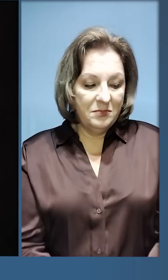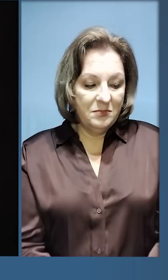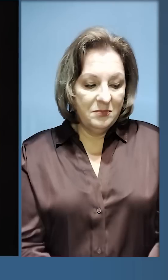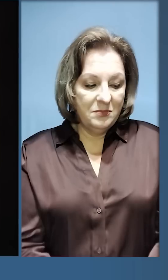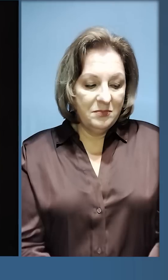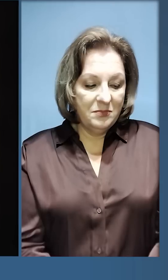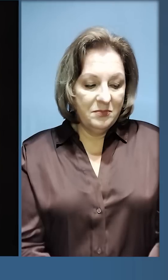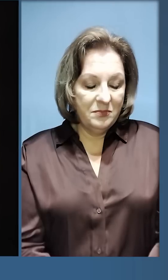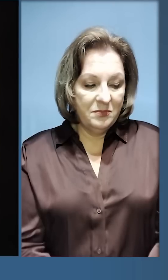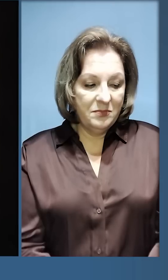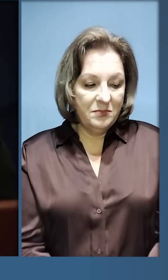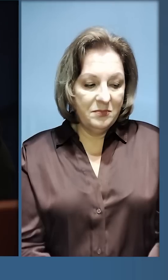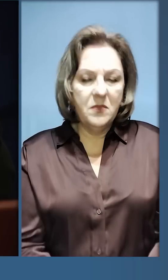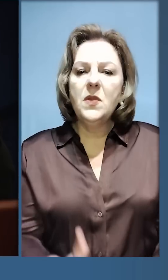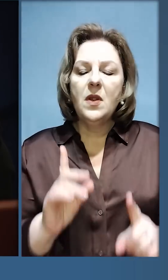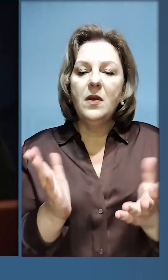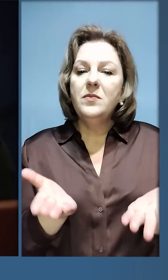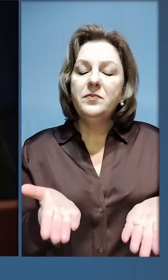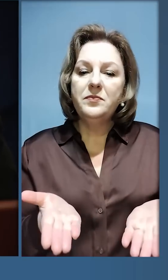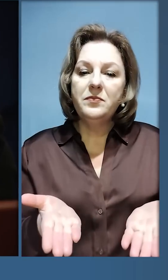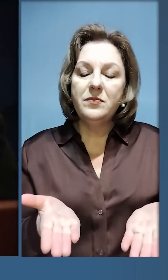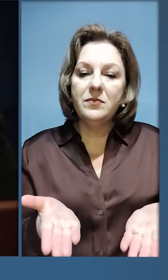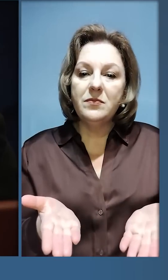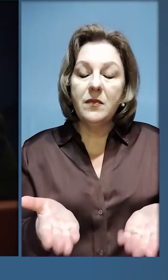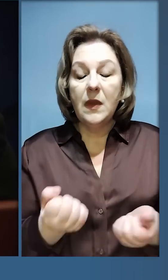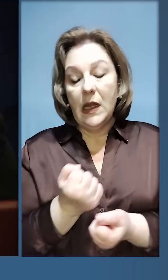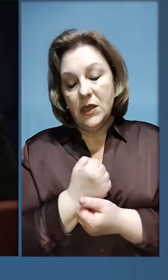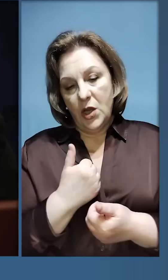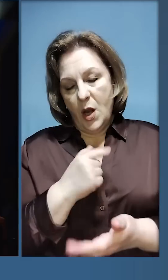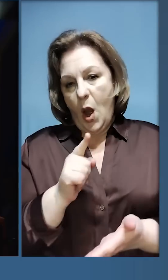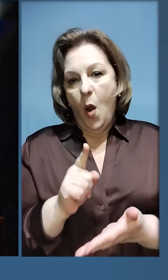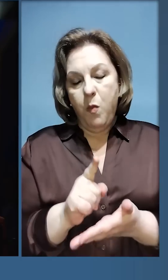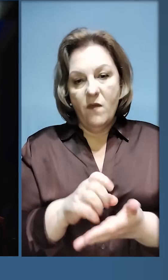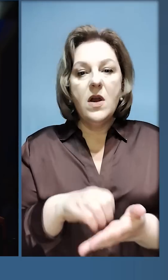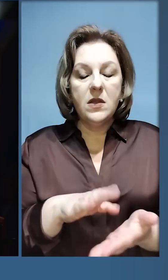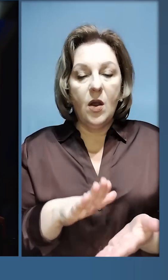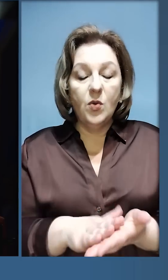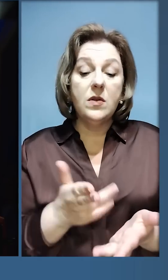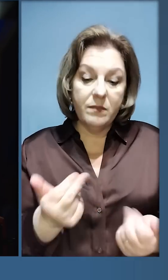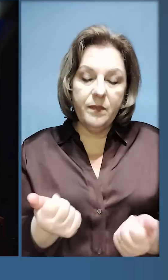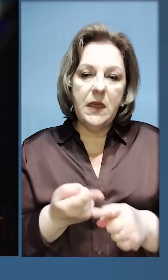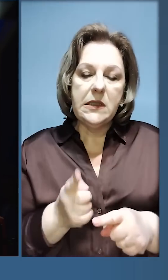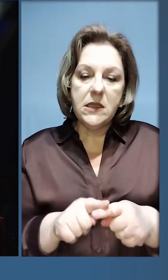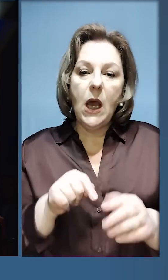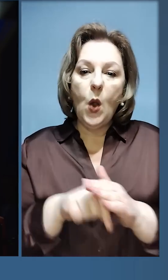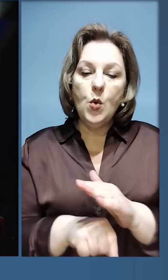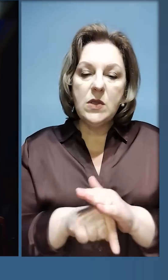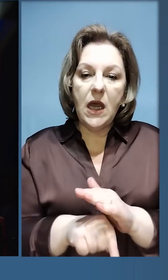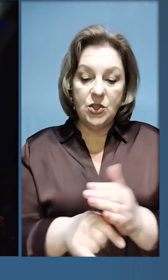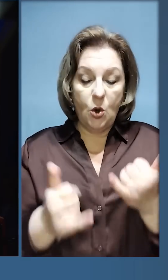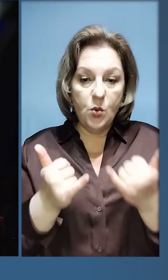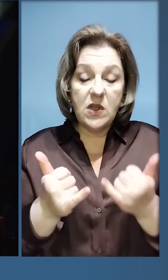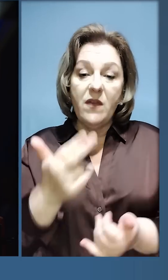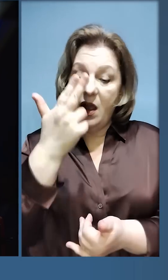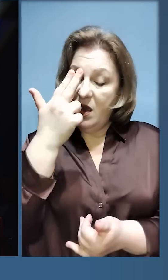reassured. What was that? What was the siren indicating? На жаль, я повинен констатувати, що це